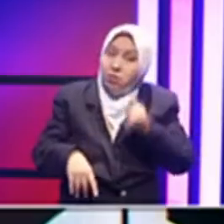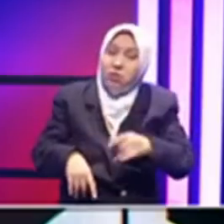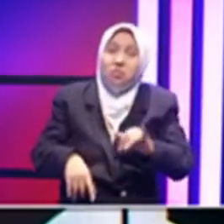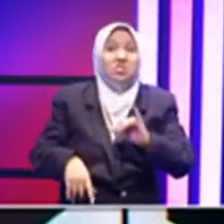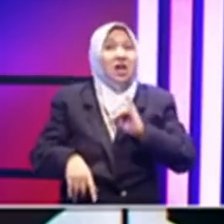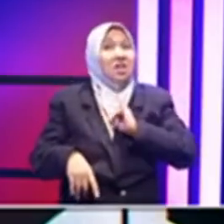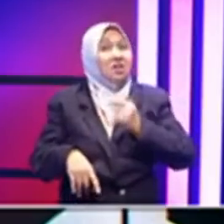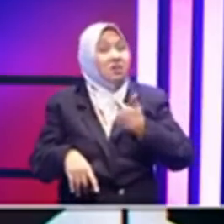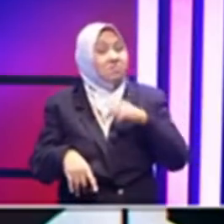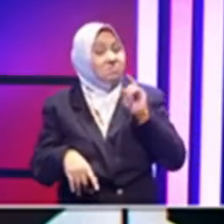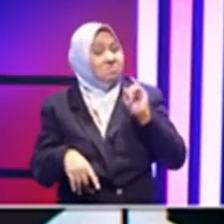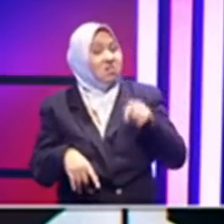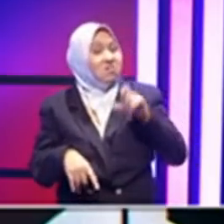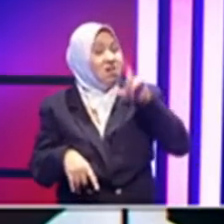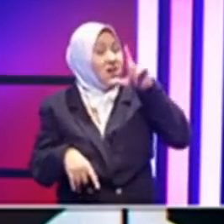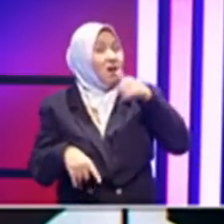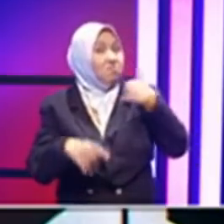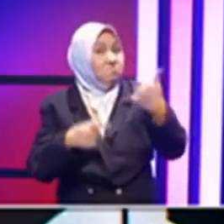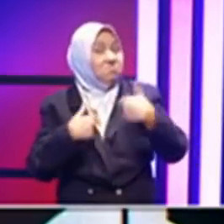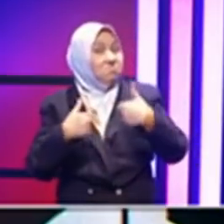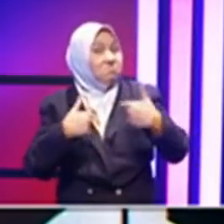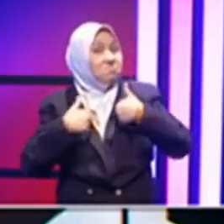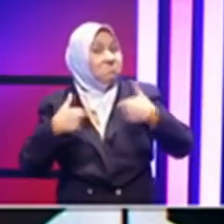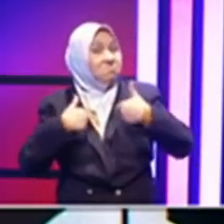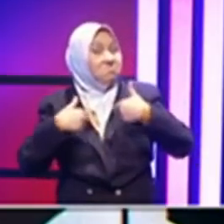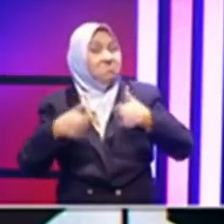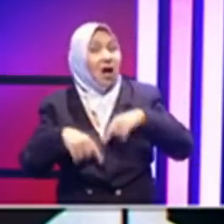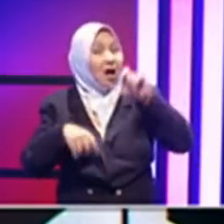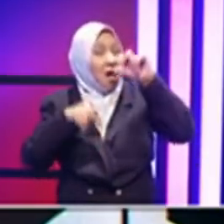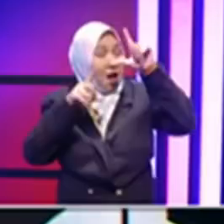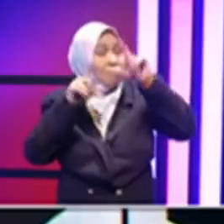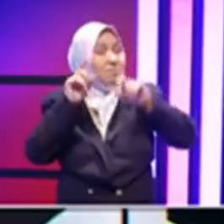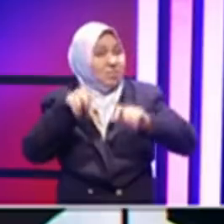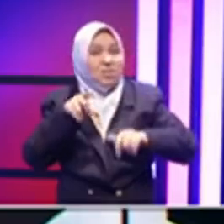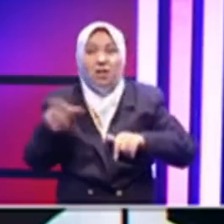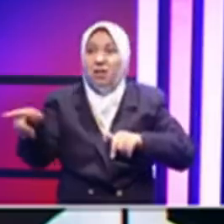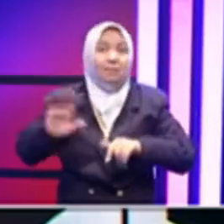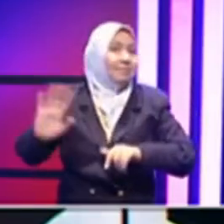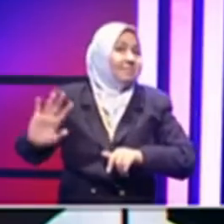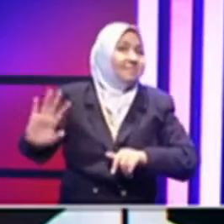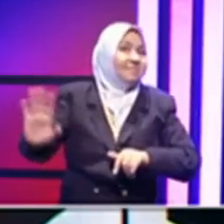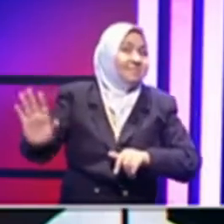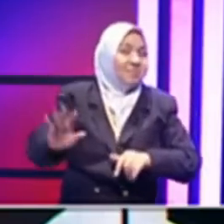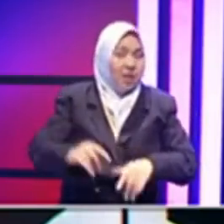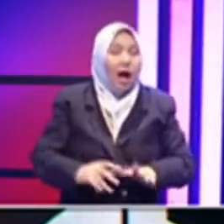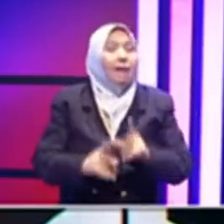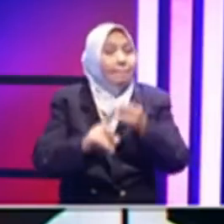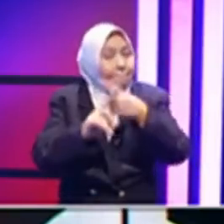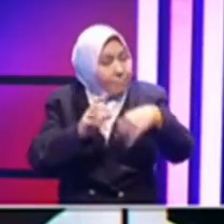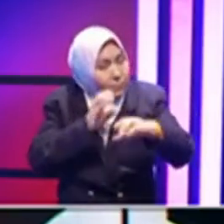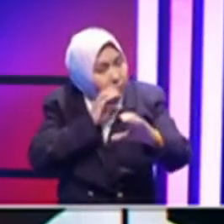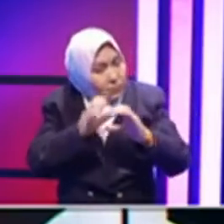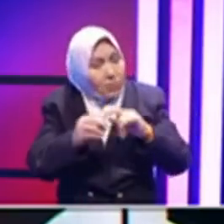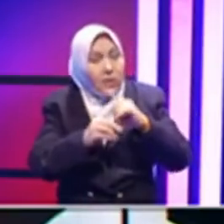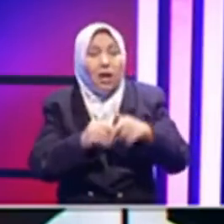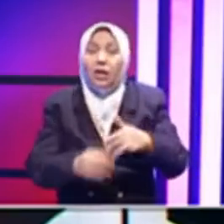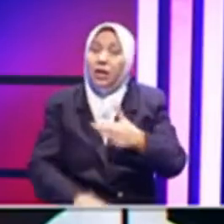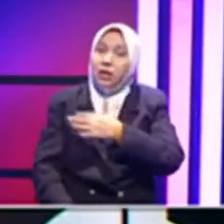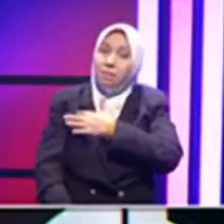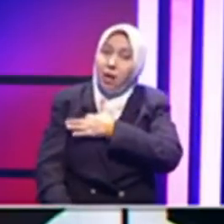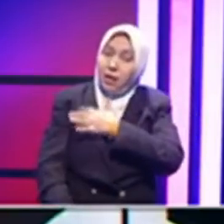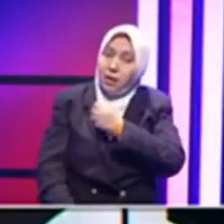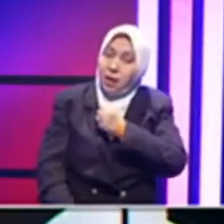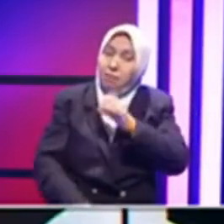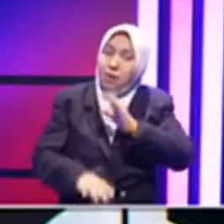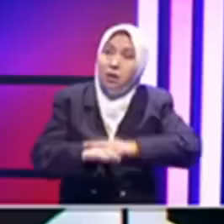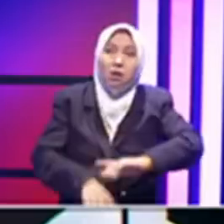saya. Itu yang disampaikan pada ayat kedua. Dan lebih daripada itu, bila bercakap tentang keimanan